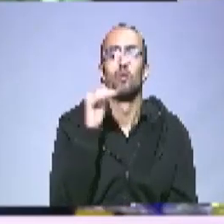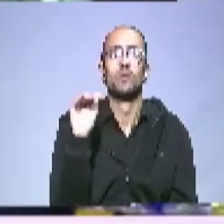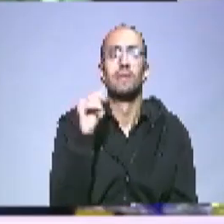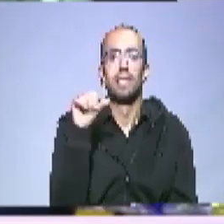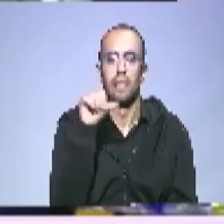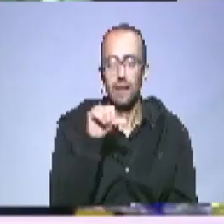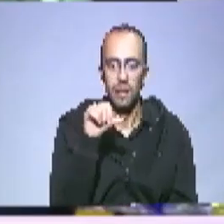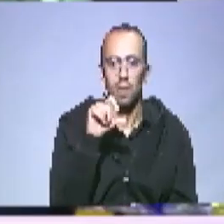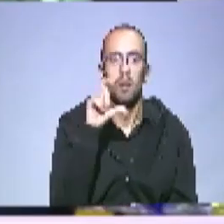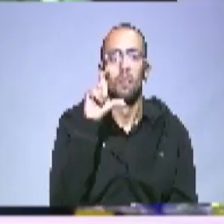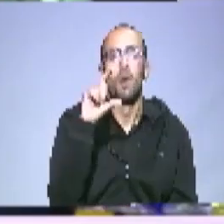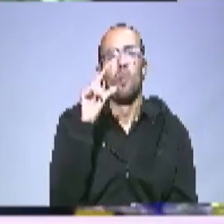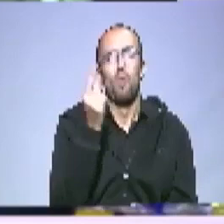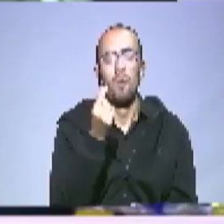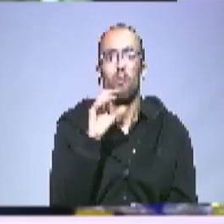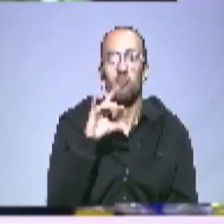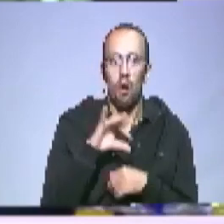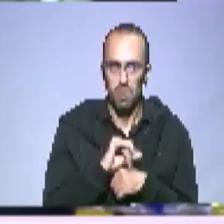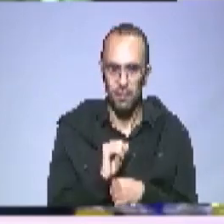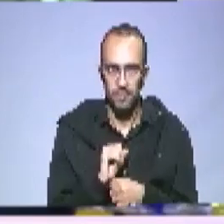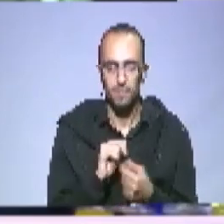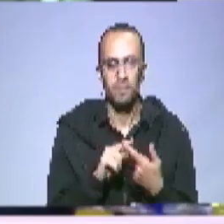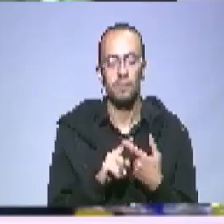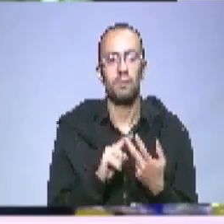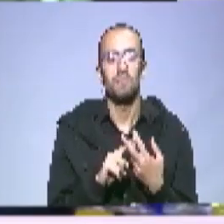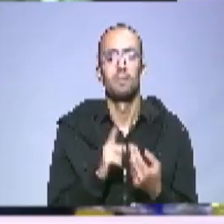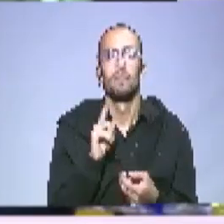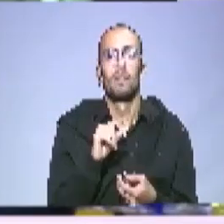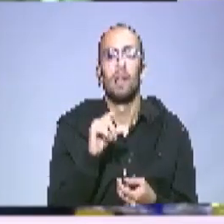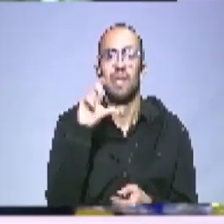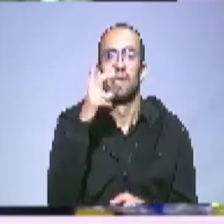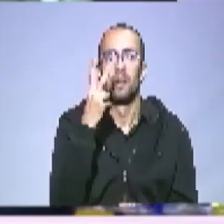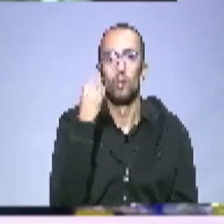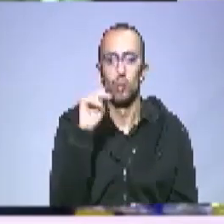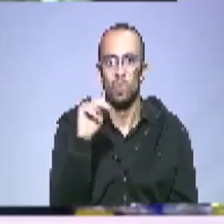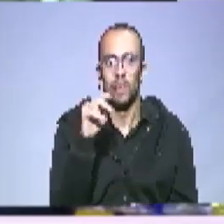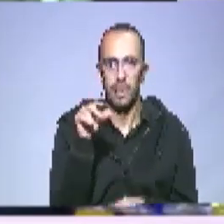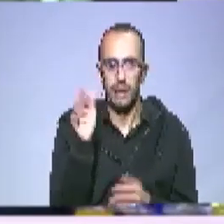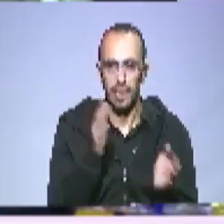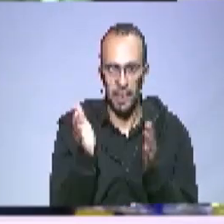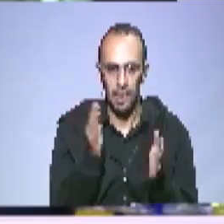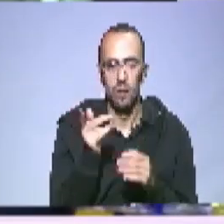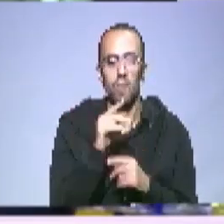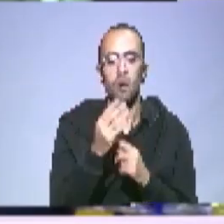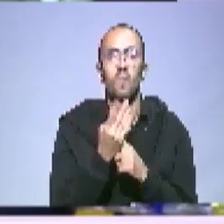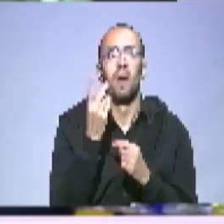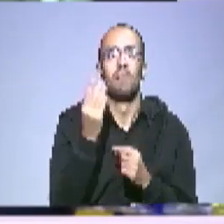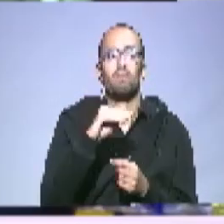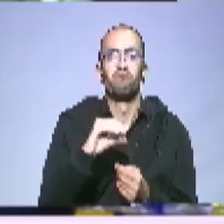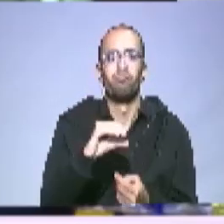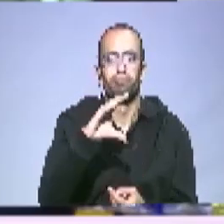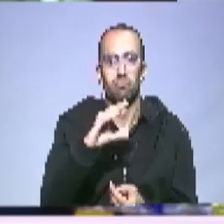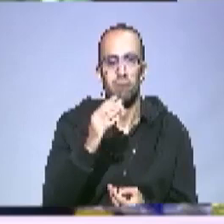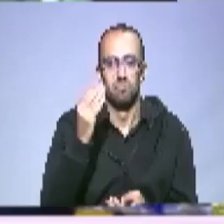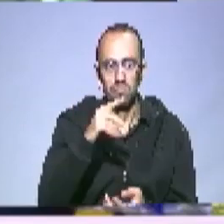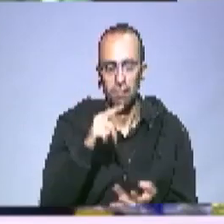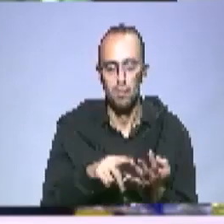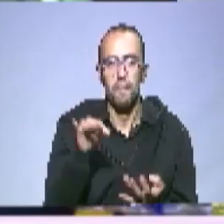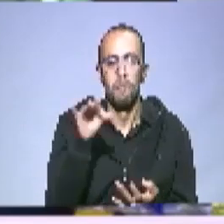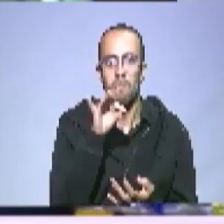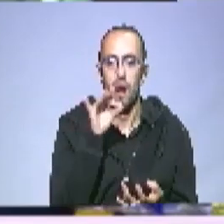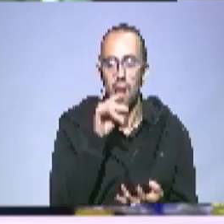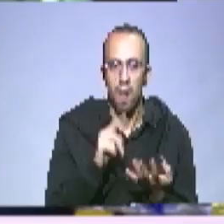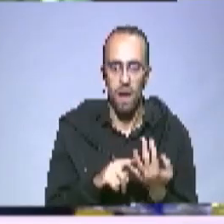زيت وكوباية وربع عصير برتقال وكوبايتين ونص دقيق وكيس كيك شيف ورشة